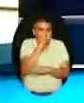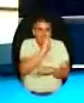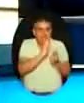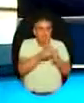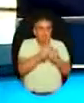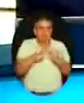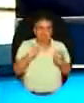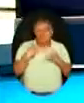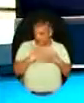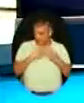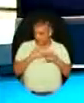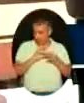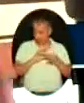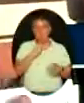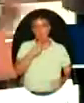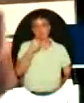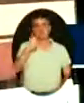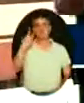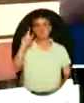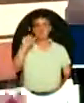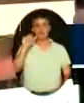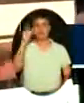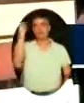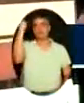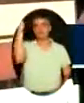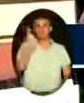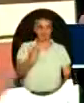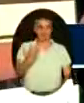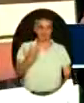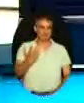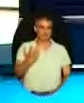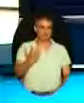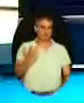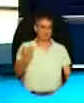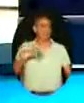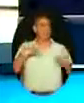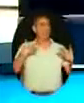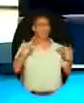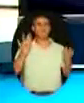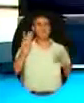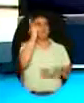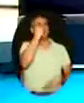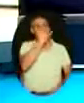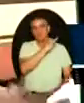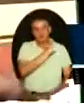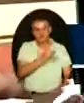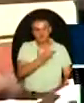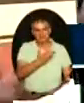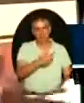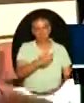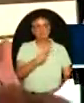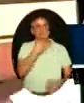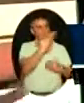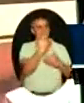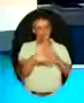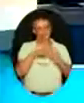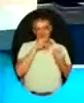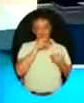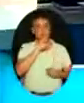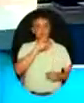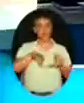אותך. אני יכול לקבור משפט? רגע, אמרת שמפועד. מה היה במסוק? מה היה במסוק? תן לו להשלים וכן. יש